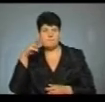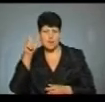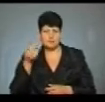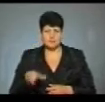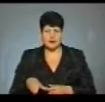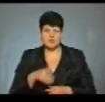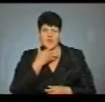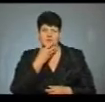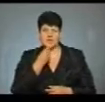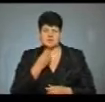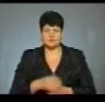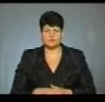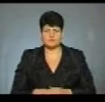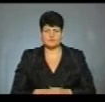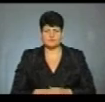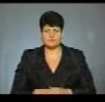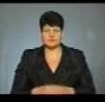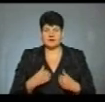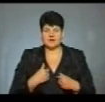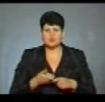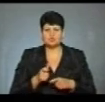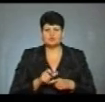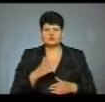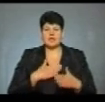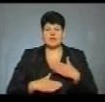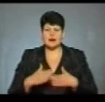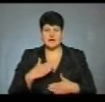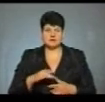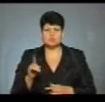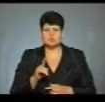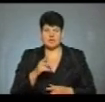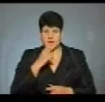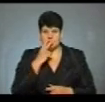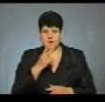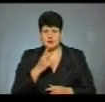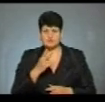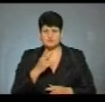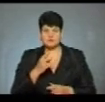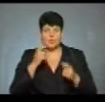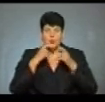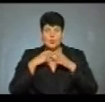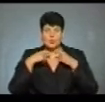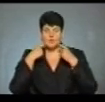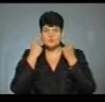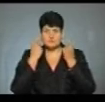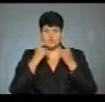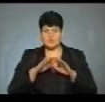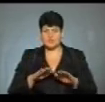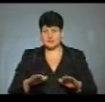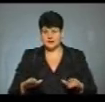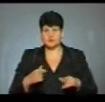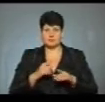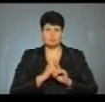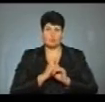і красиво. Я дуже радий, що я бачу захоплені усмішки дітей і що ми їх